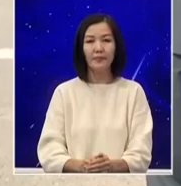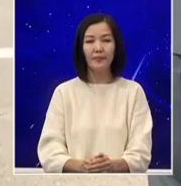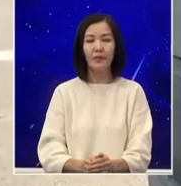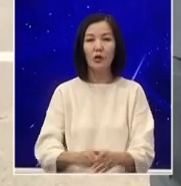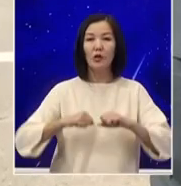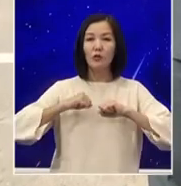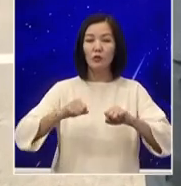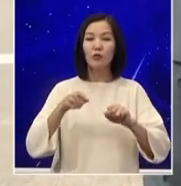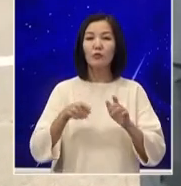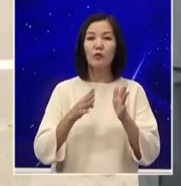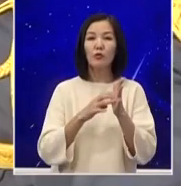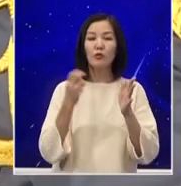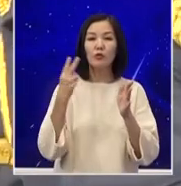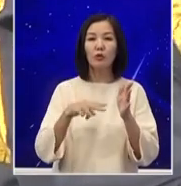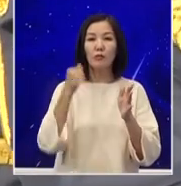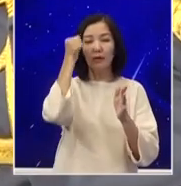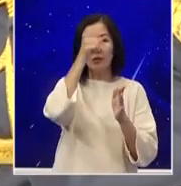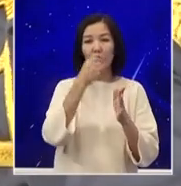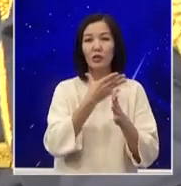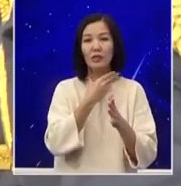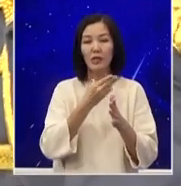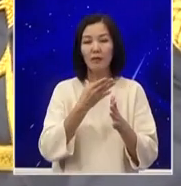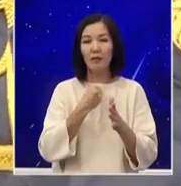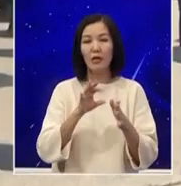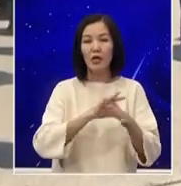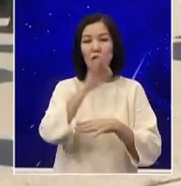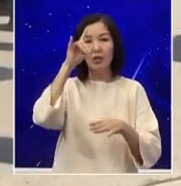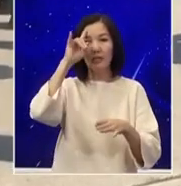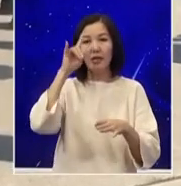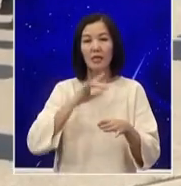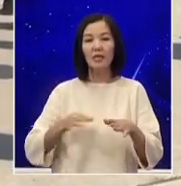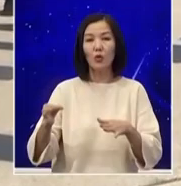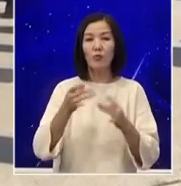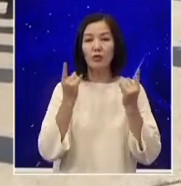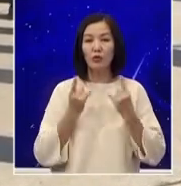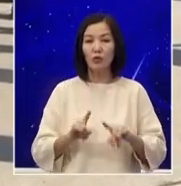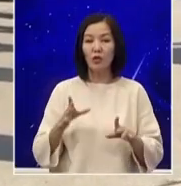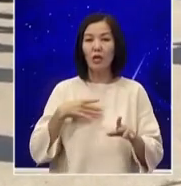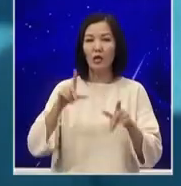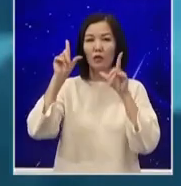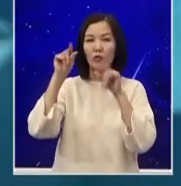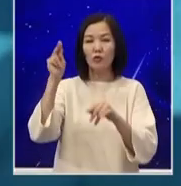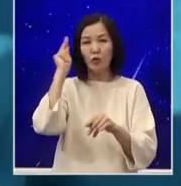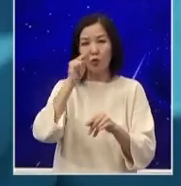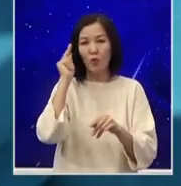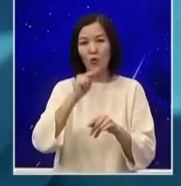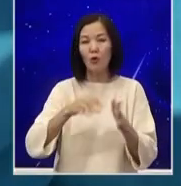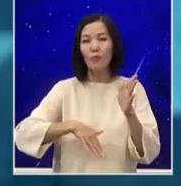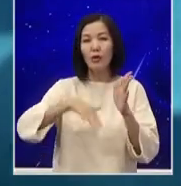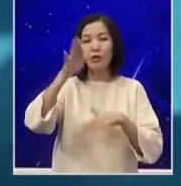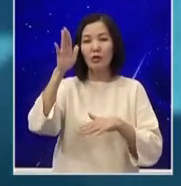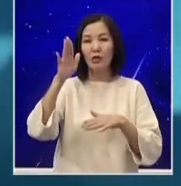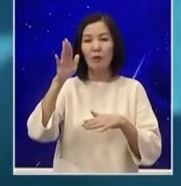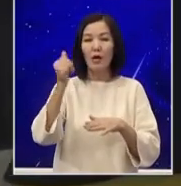Майдангер 1920 жылы бұрынғы Семей қазіргі Шығыс Қазақстан облысында дүниеге келген. Сол жақта оқып ер жетіп, отан